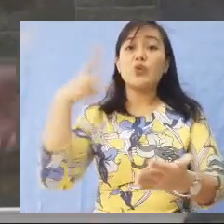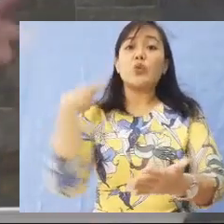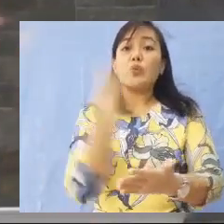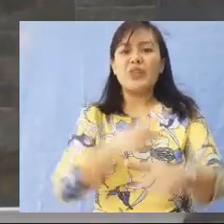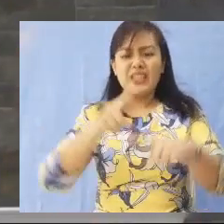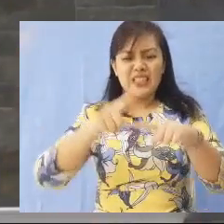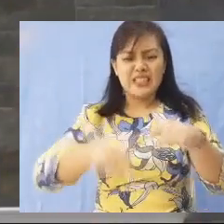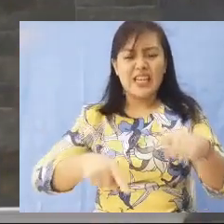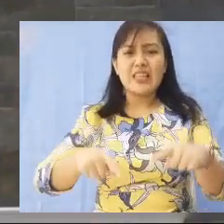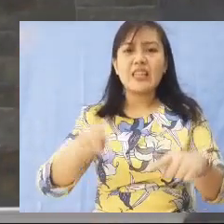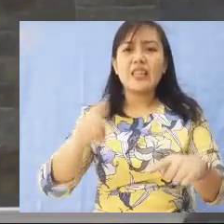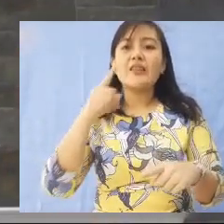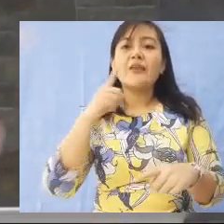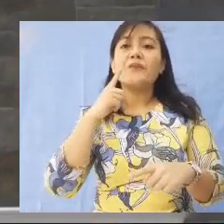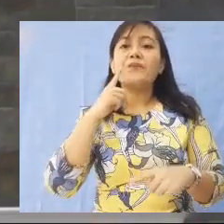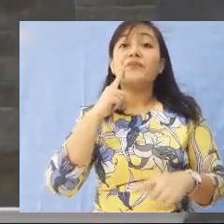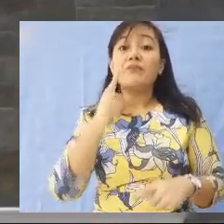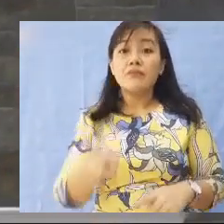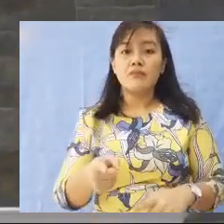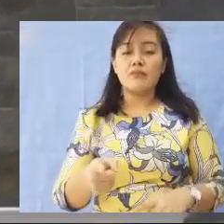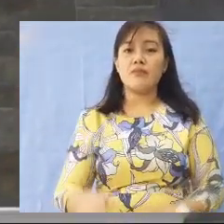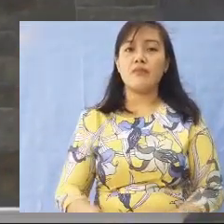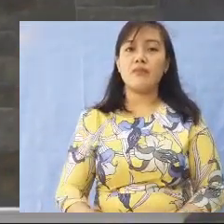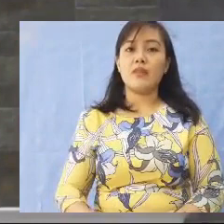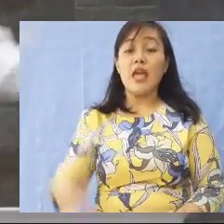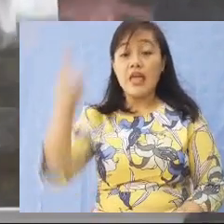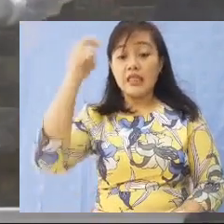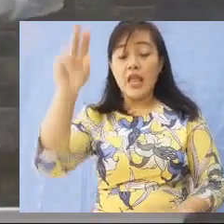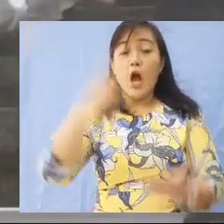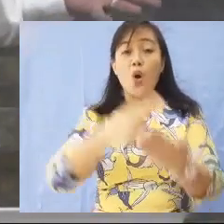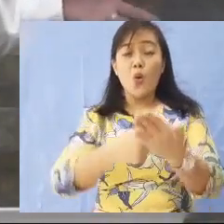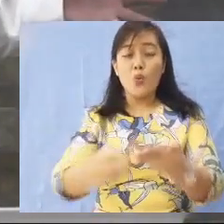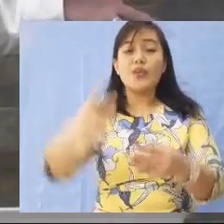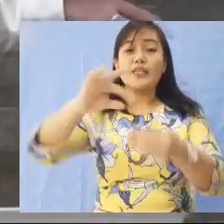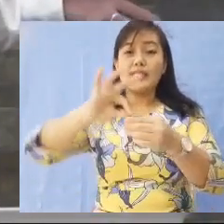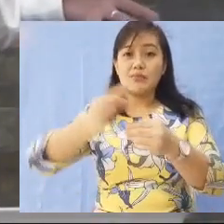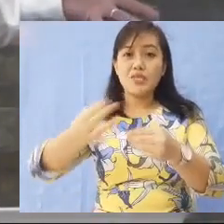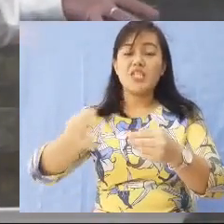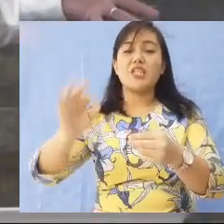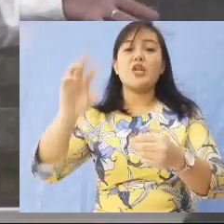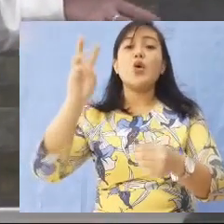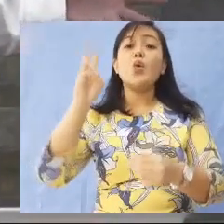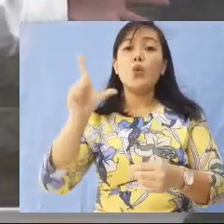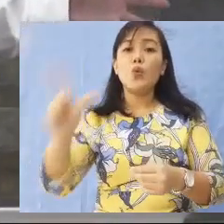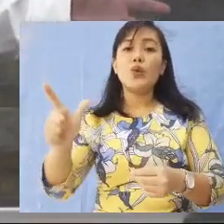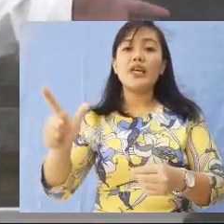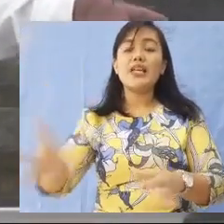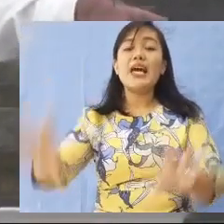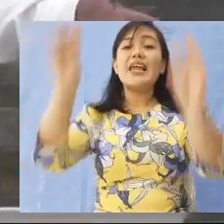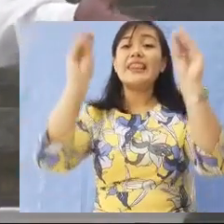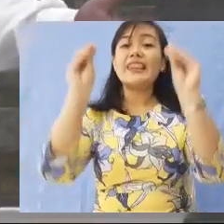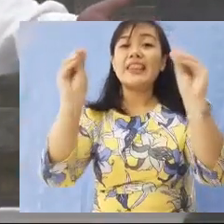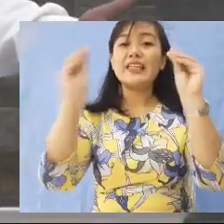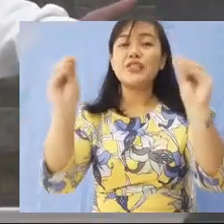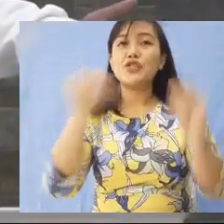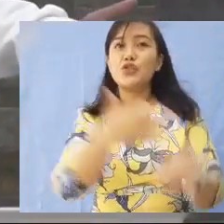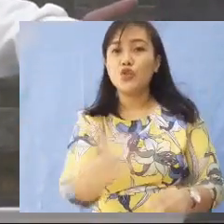You understand the encouragement, mga kapatid? Yes, we're weak. As human being, we are